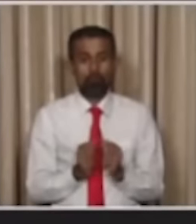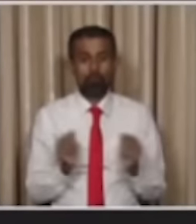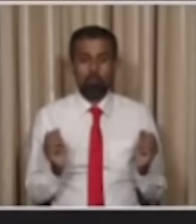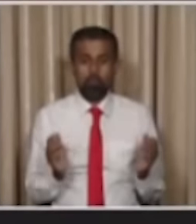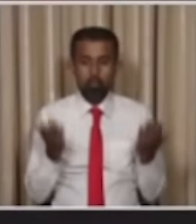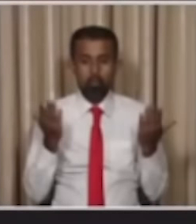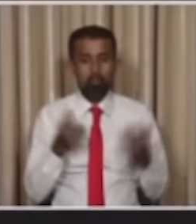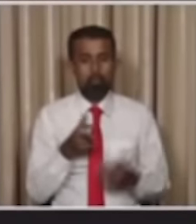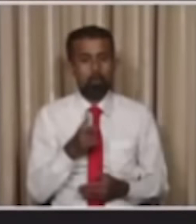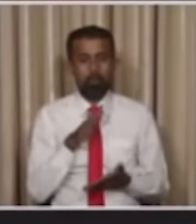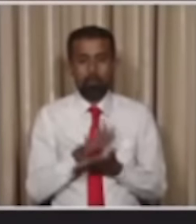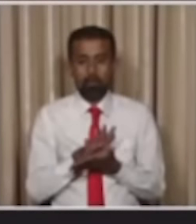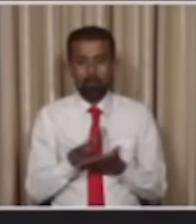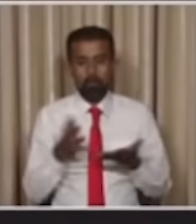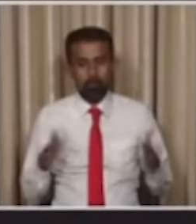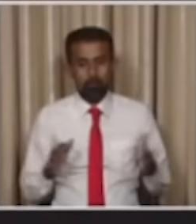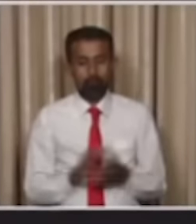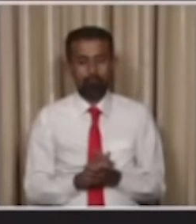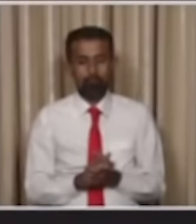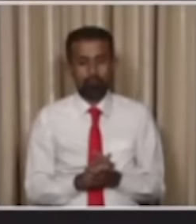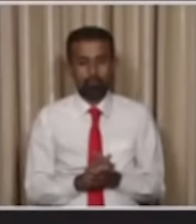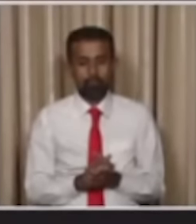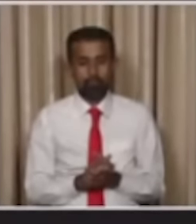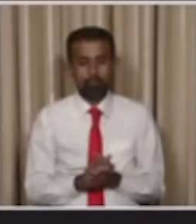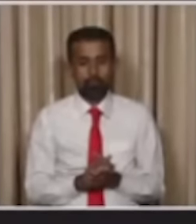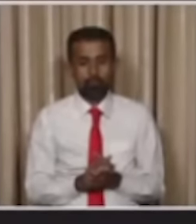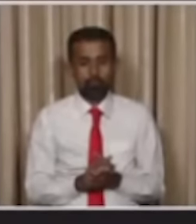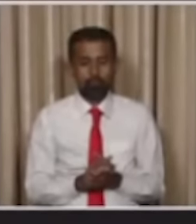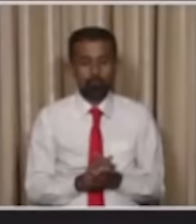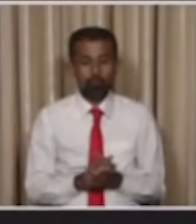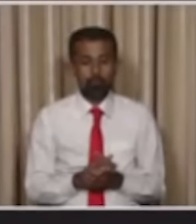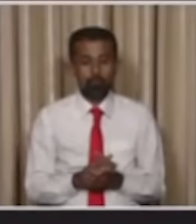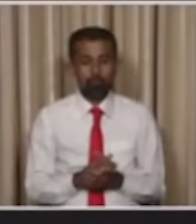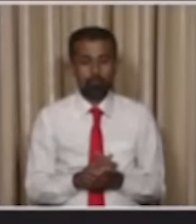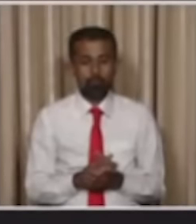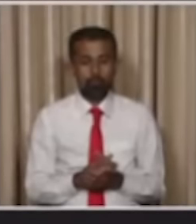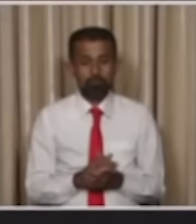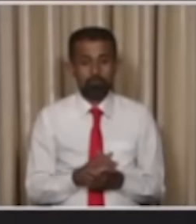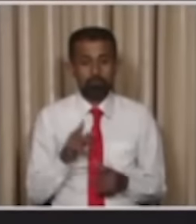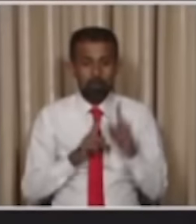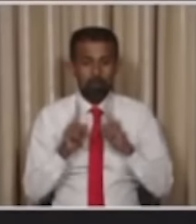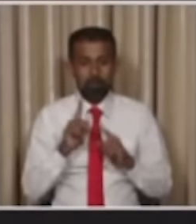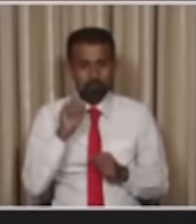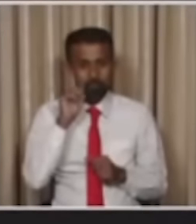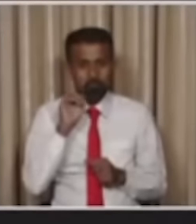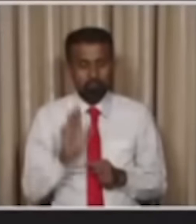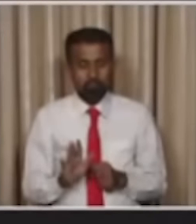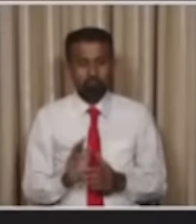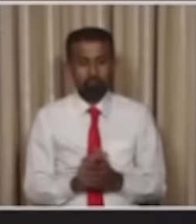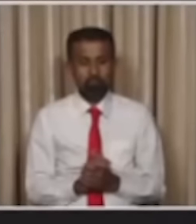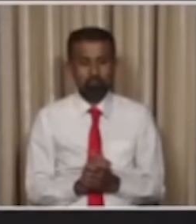කරනු විවෘත කරනු ලැබුවා. මම මේ ඒ හරහා යම් තැනකට මේ සංවාදය ගේන්න උත්සාහ කරන්නේ.